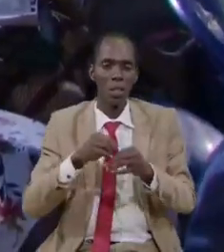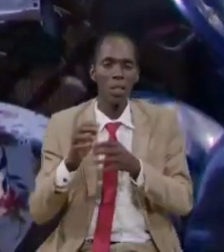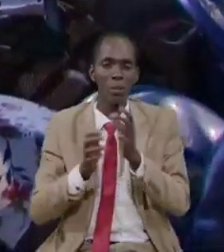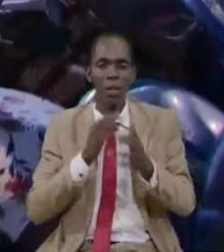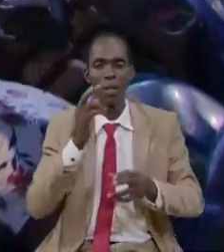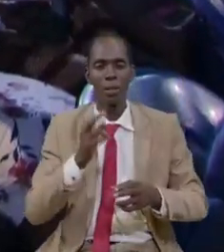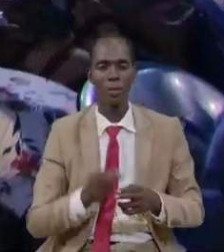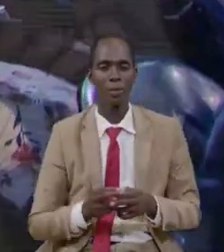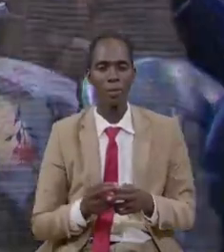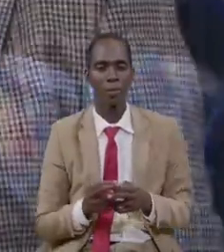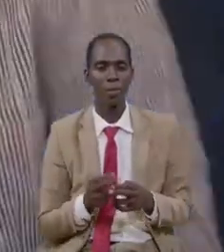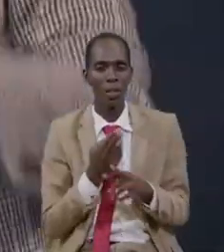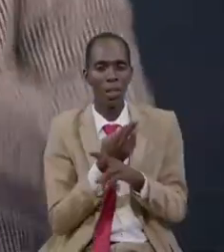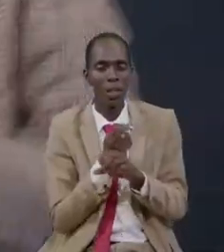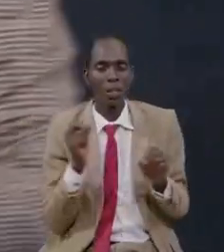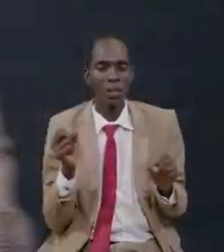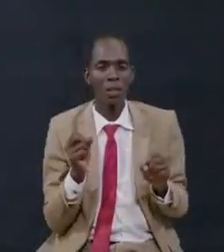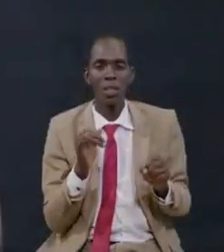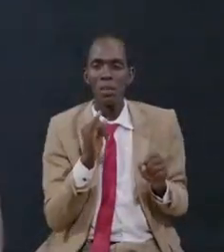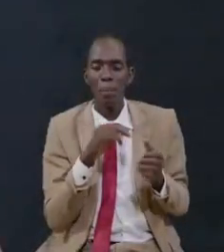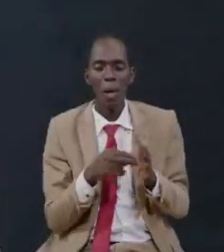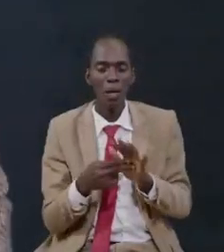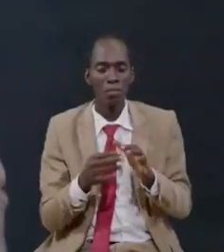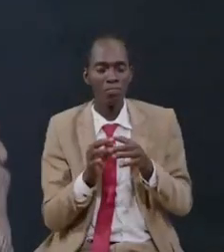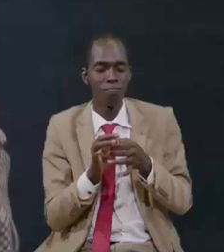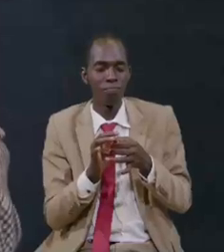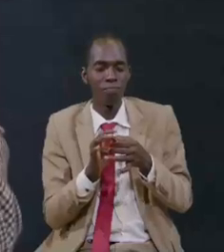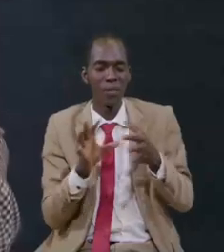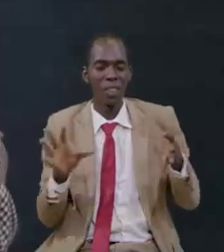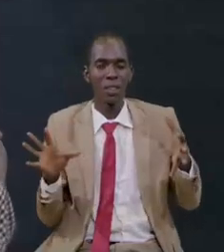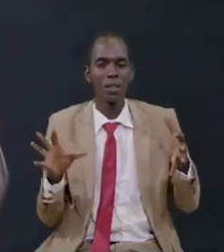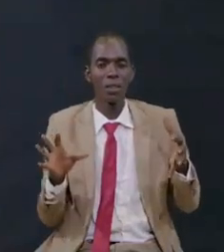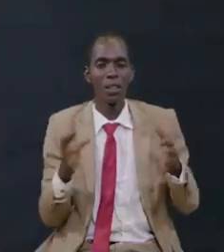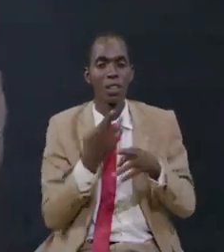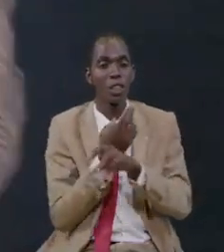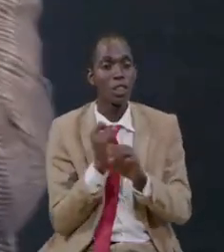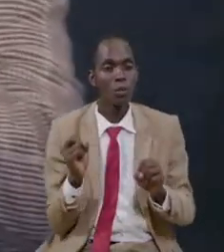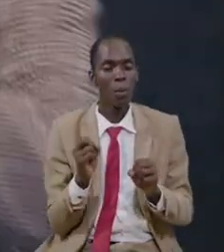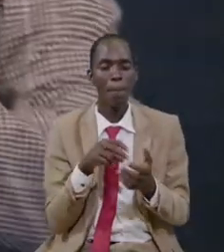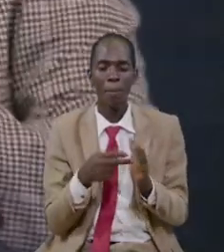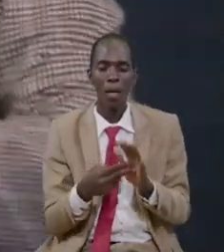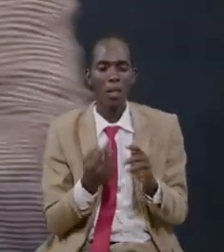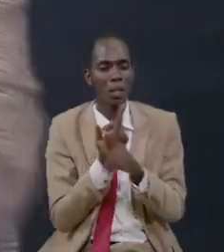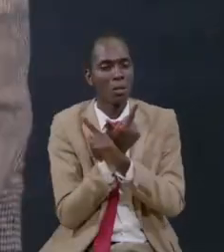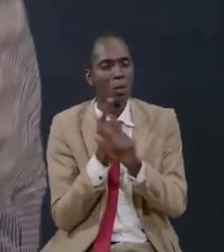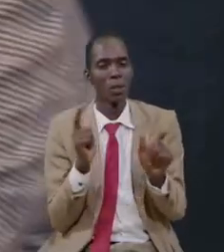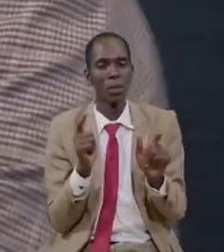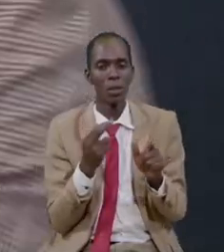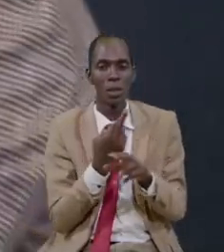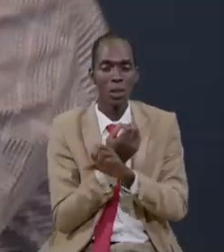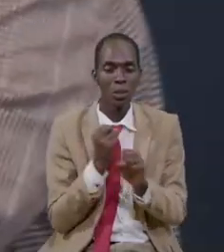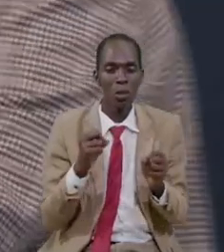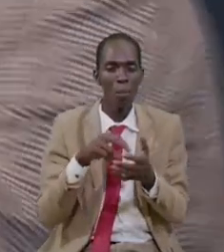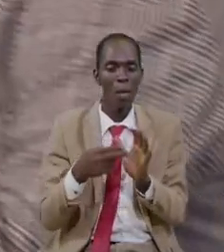La rédemption, c'est la libération. La rédemption, c'est la libération. La rédemption, c'est la